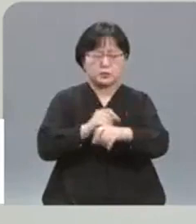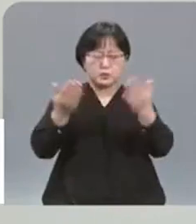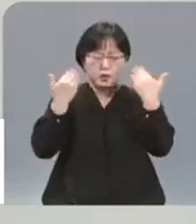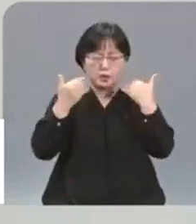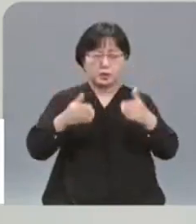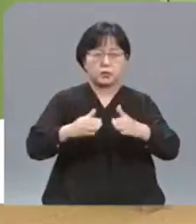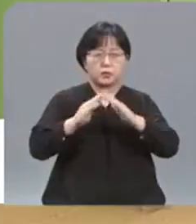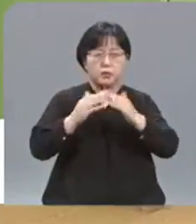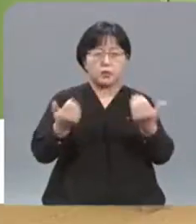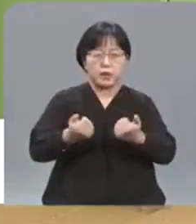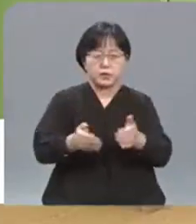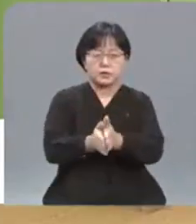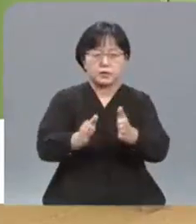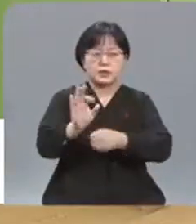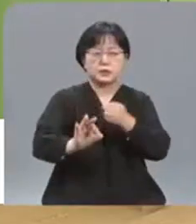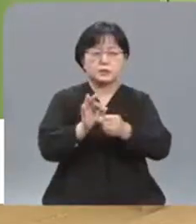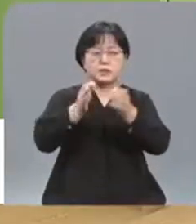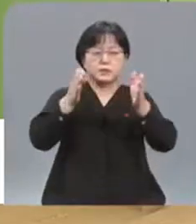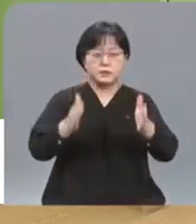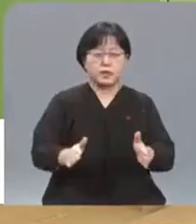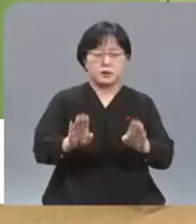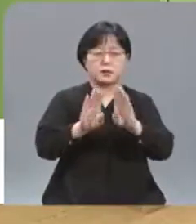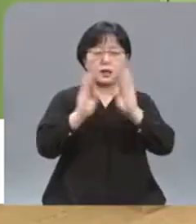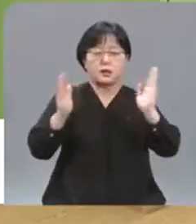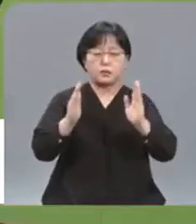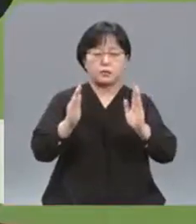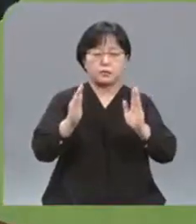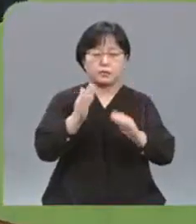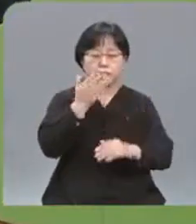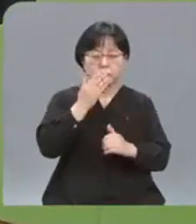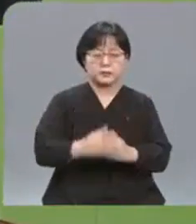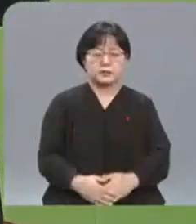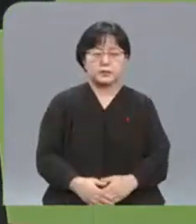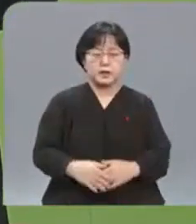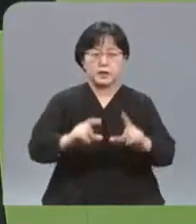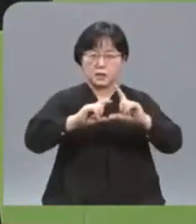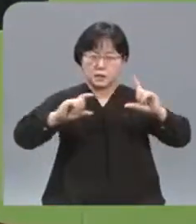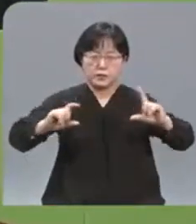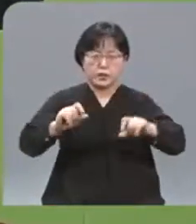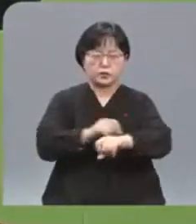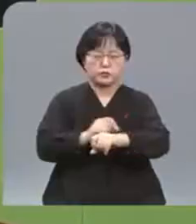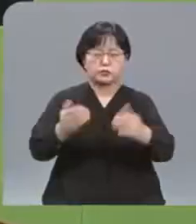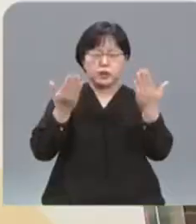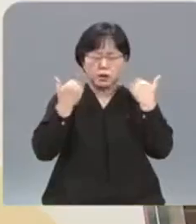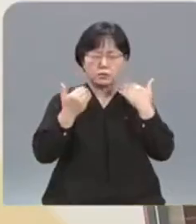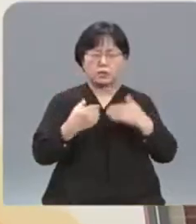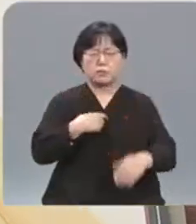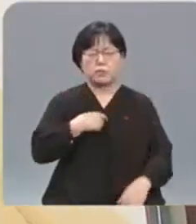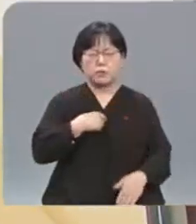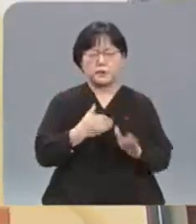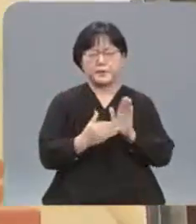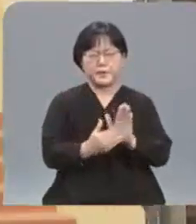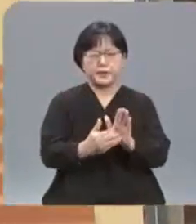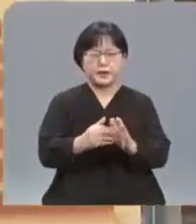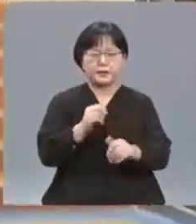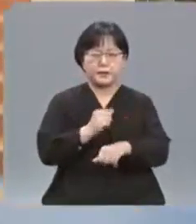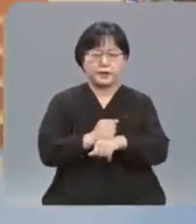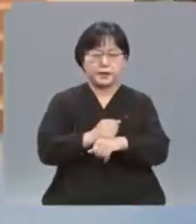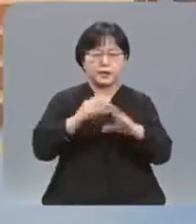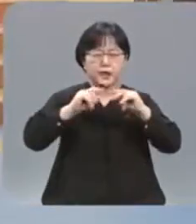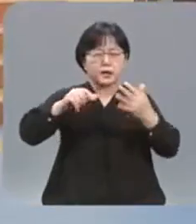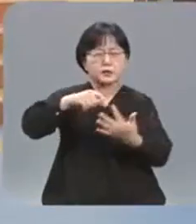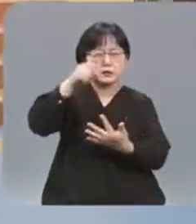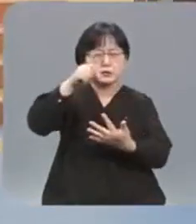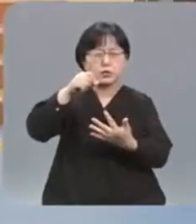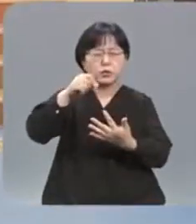설립 논의가 시작된 지 10년 만에야 개교하게 됐습니다. 일부에서 특수학교를 기피시설로 보면서 부지